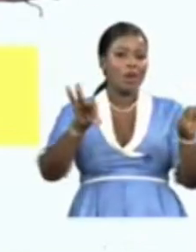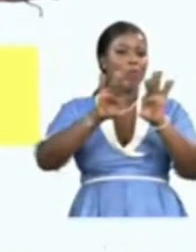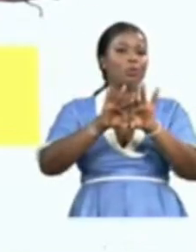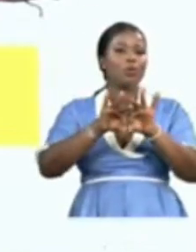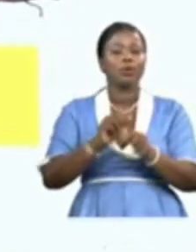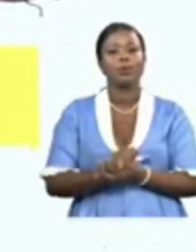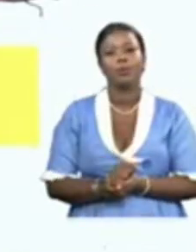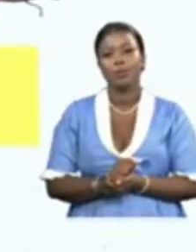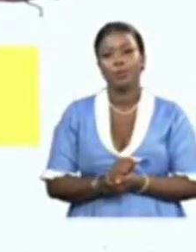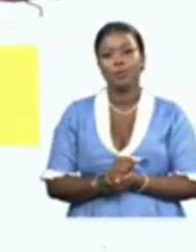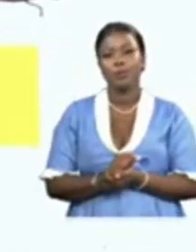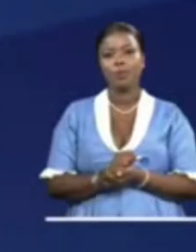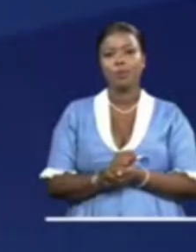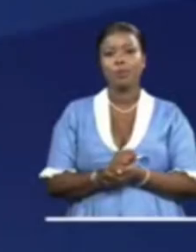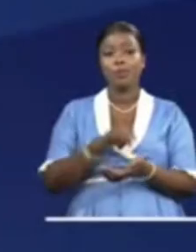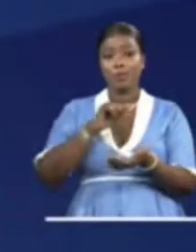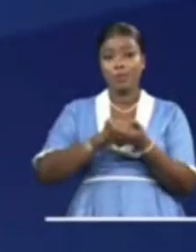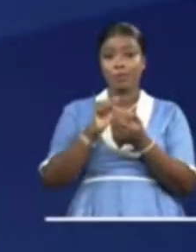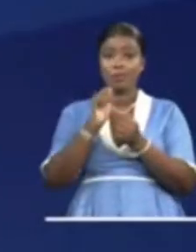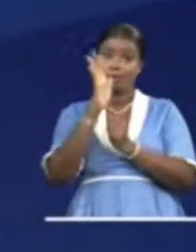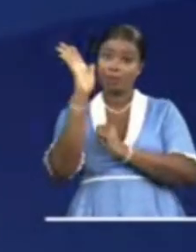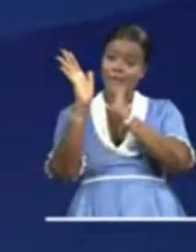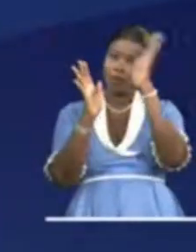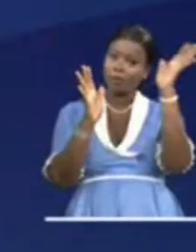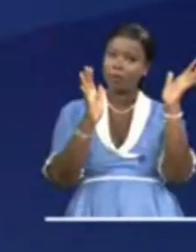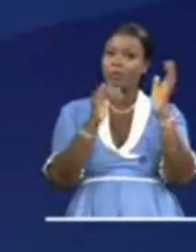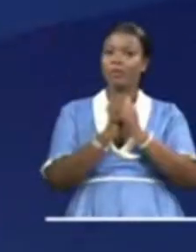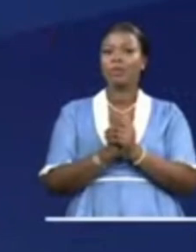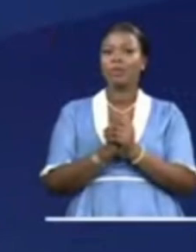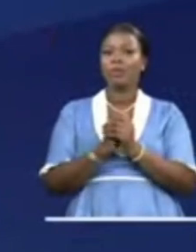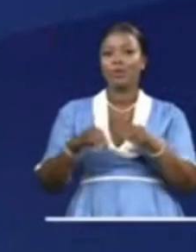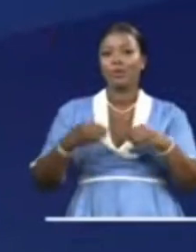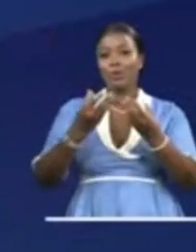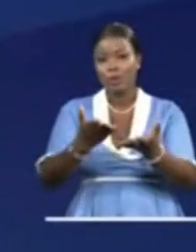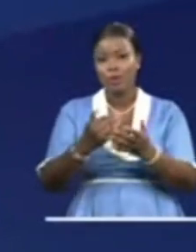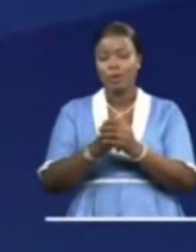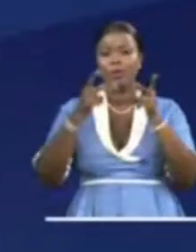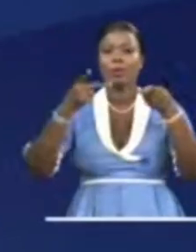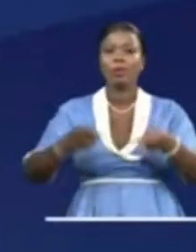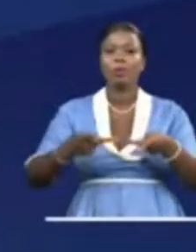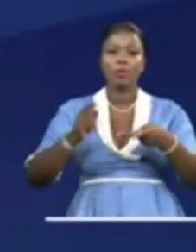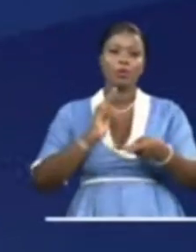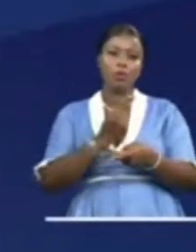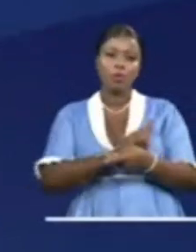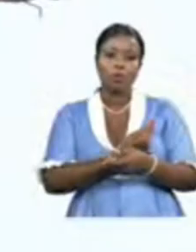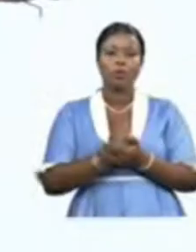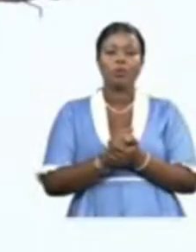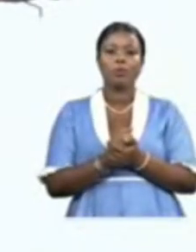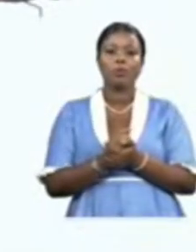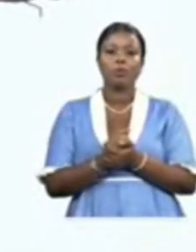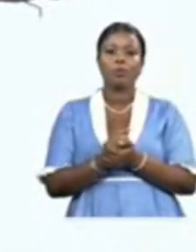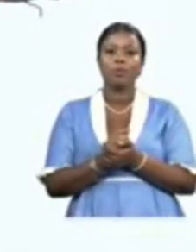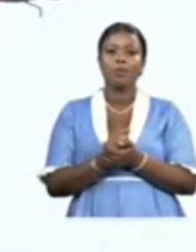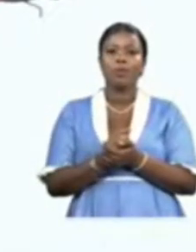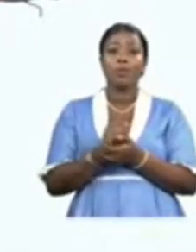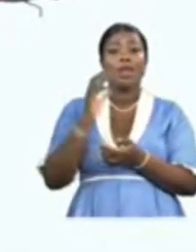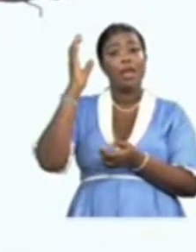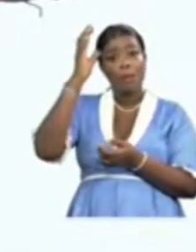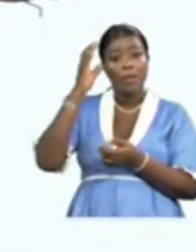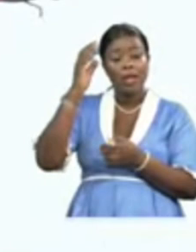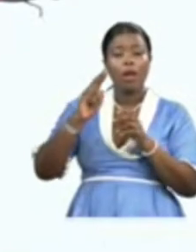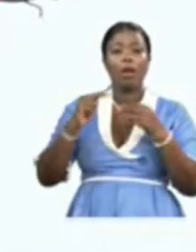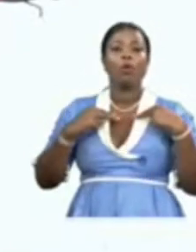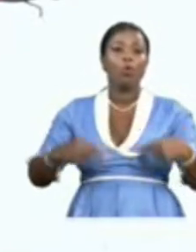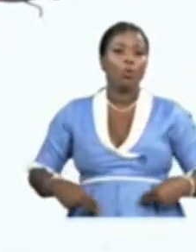ieur les branches four représenteront notre capitale humain de qualité